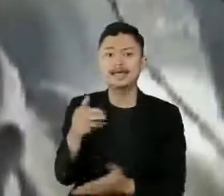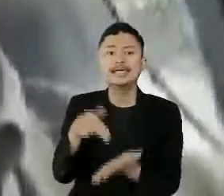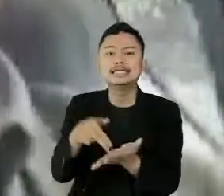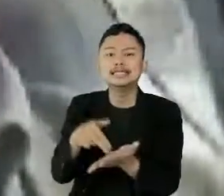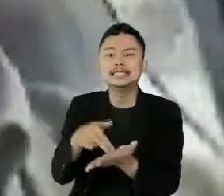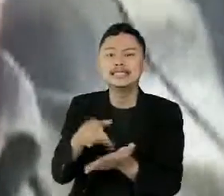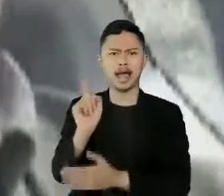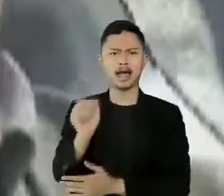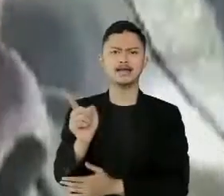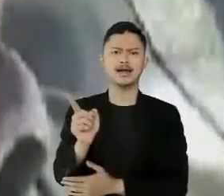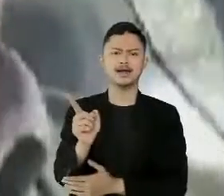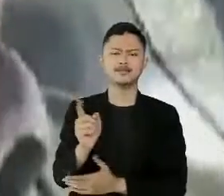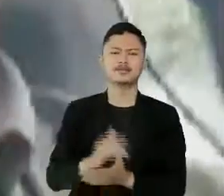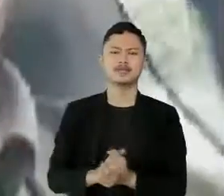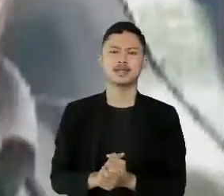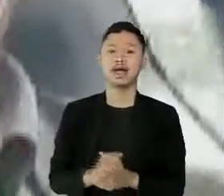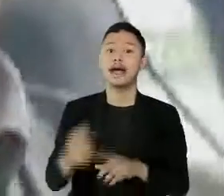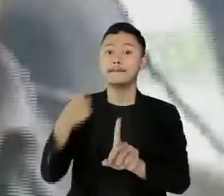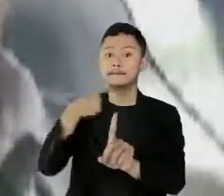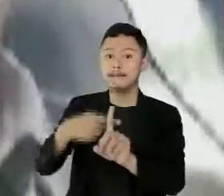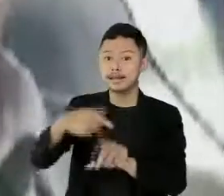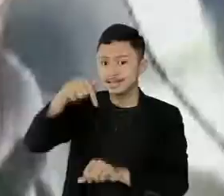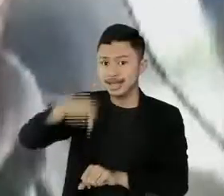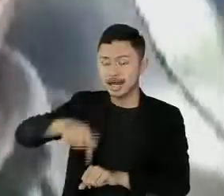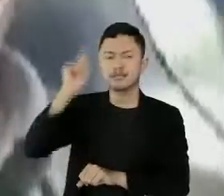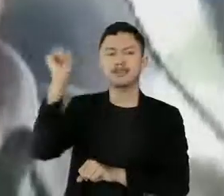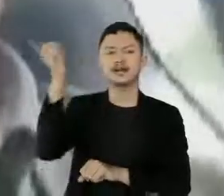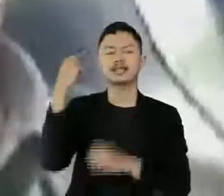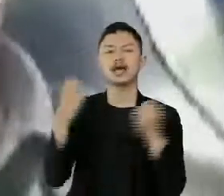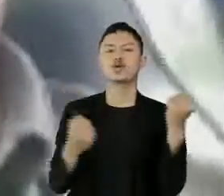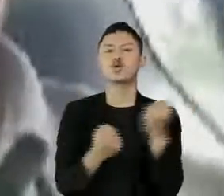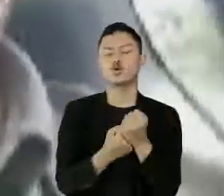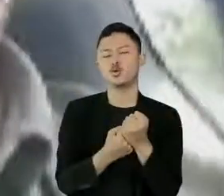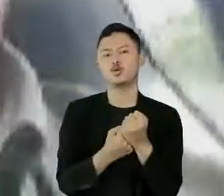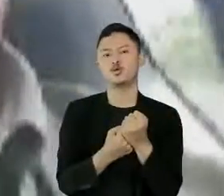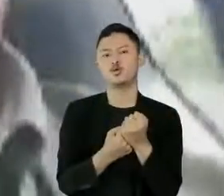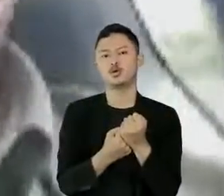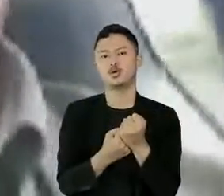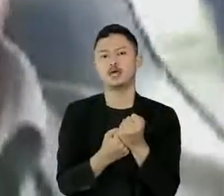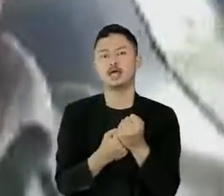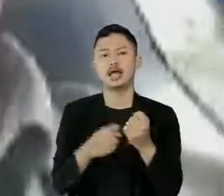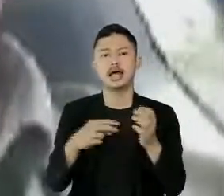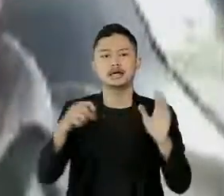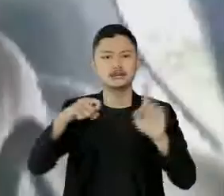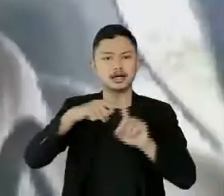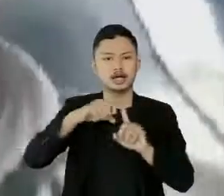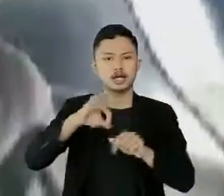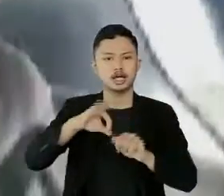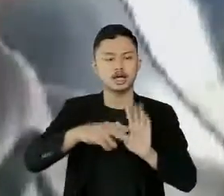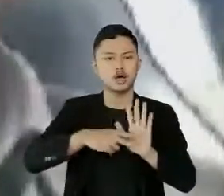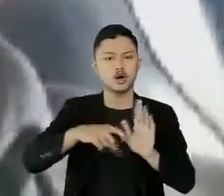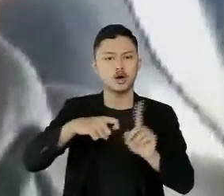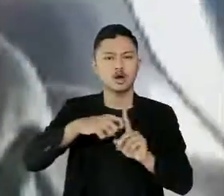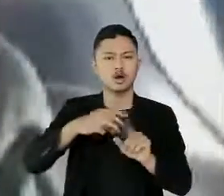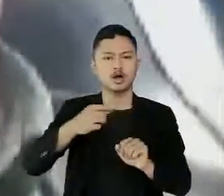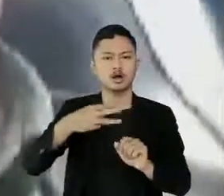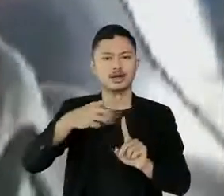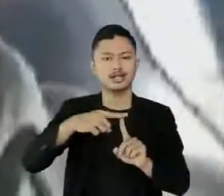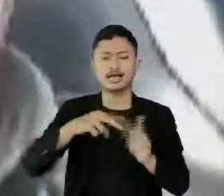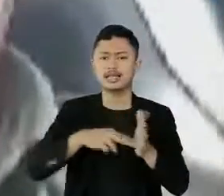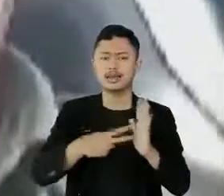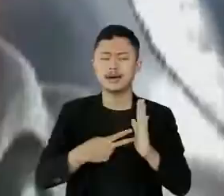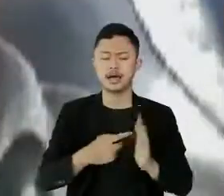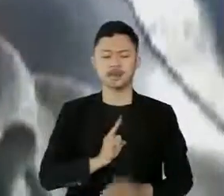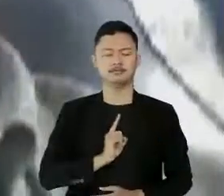dari leluhur dulu, ditambah dengan dorongan pemerintah yang konkret, konkret artinya juga hadir secara fisik,